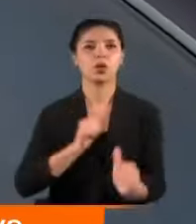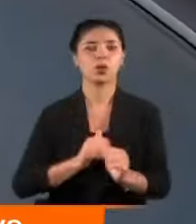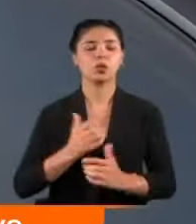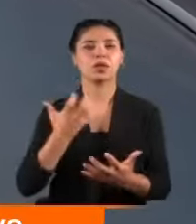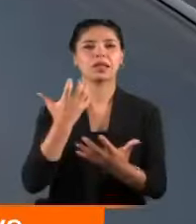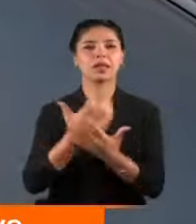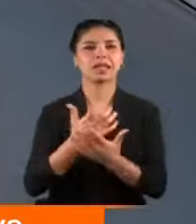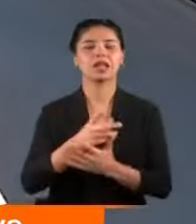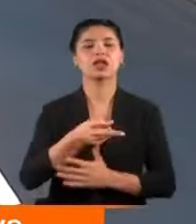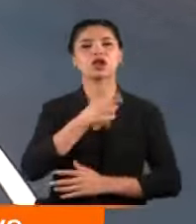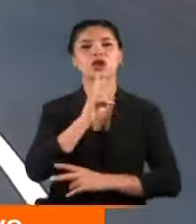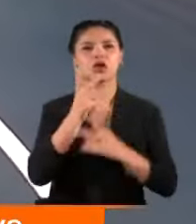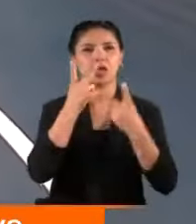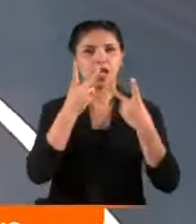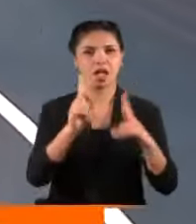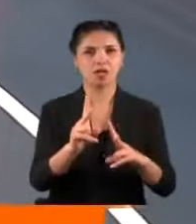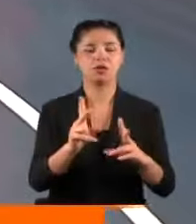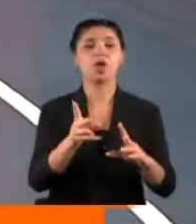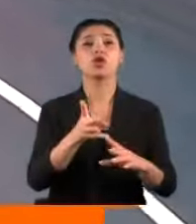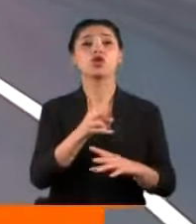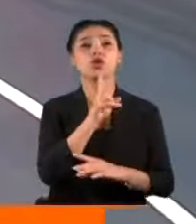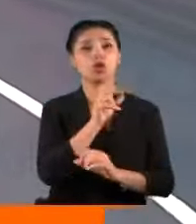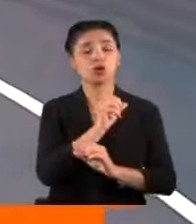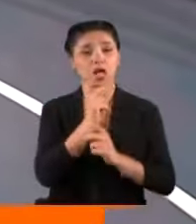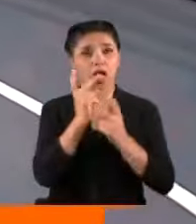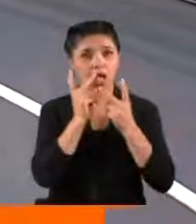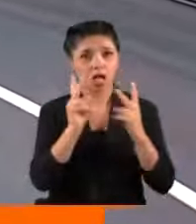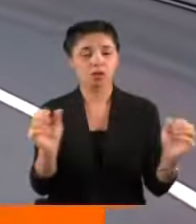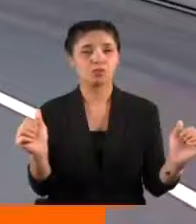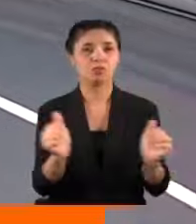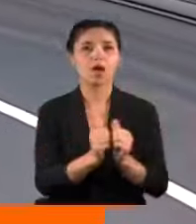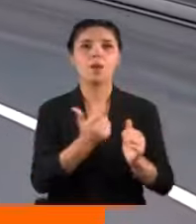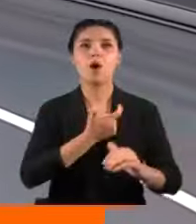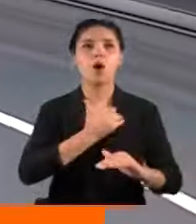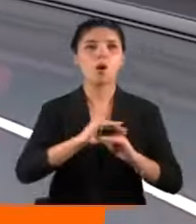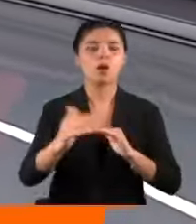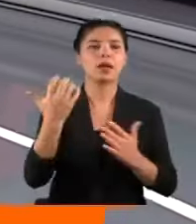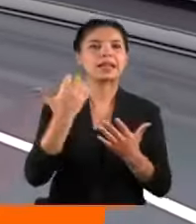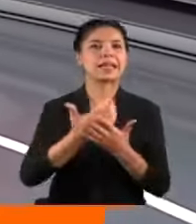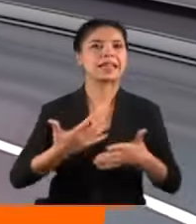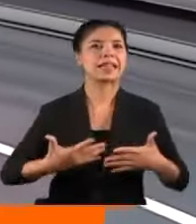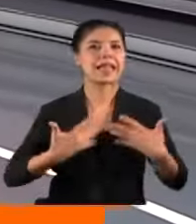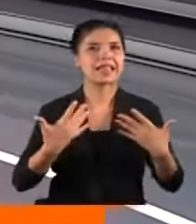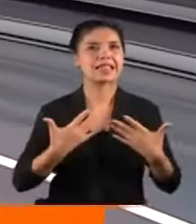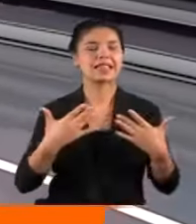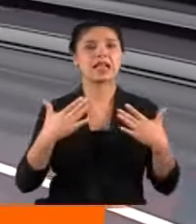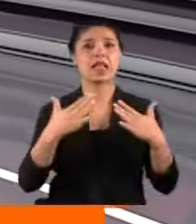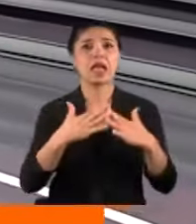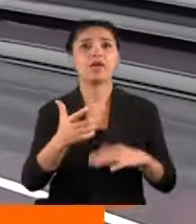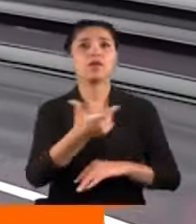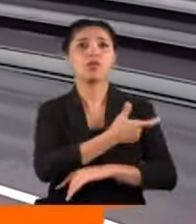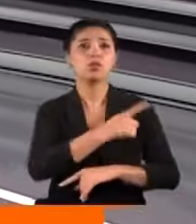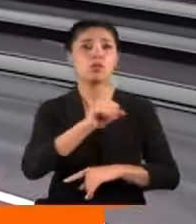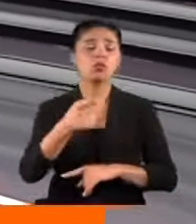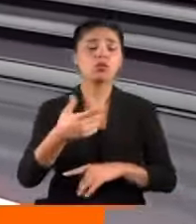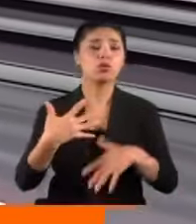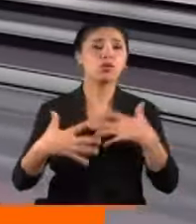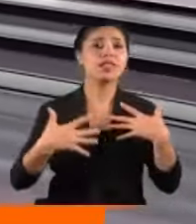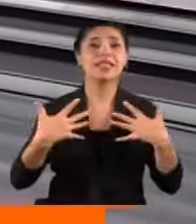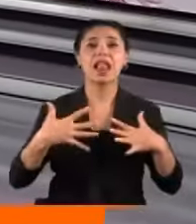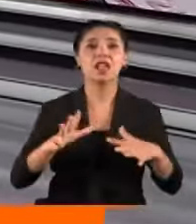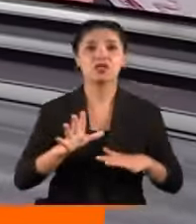Üniversite yerleştirme sonuçları açıklandı ve sonuçların açıklanmasıyla birlikte öğrencilerin kayıt heyecanına ev ve yurt bulma telaşı da